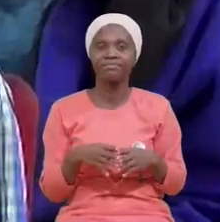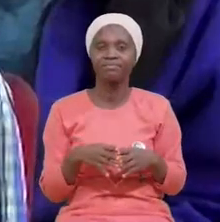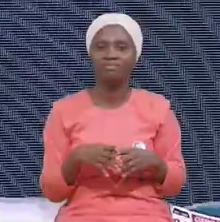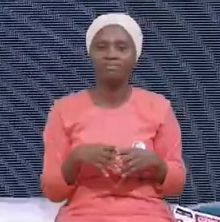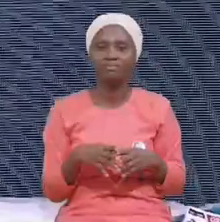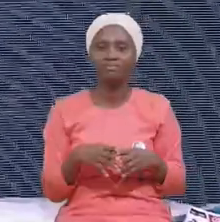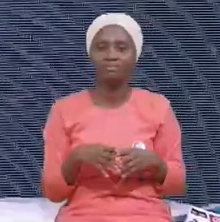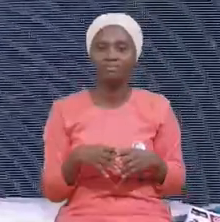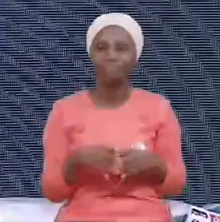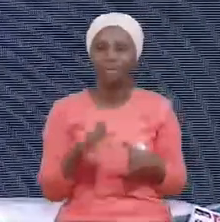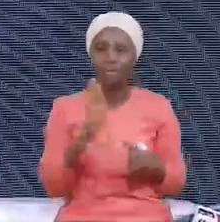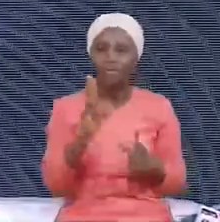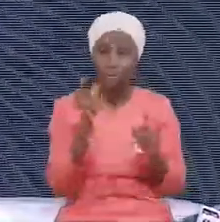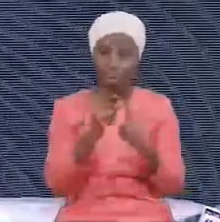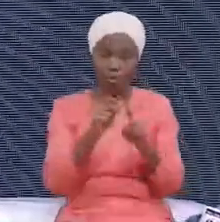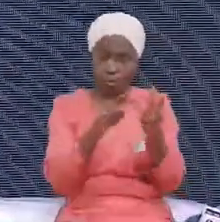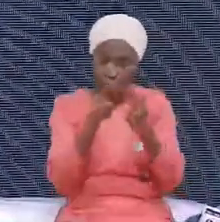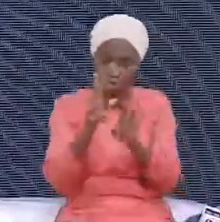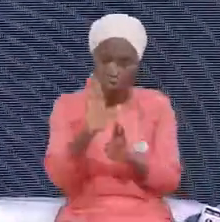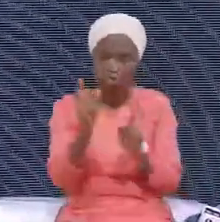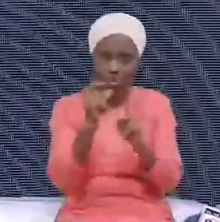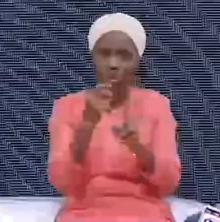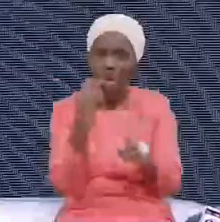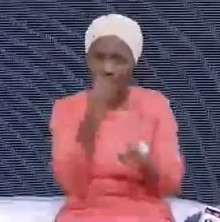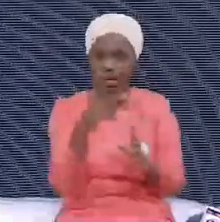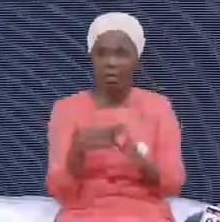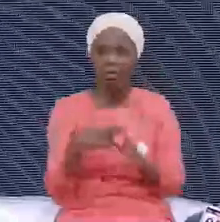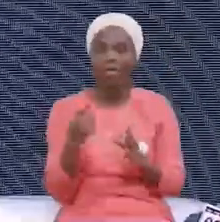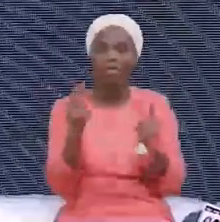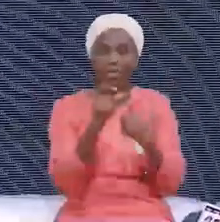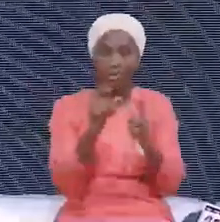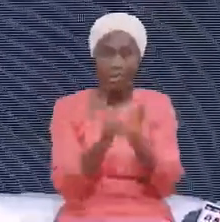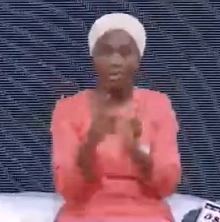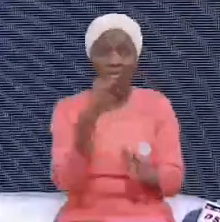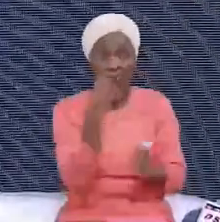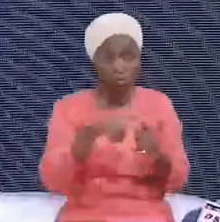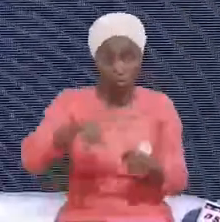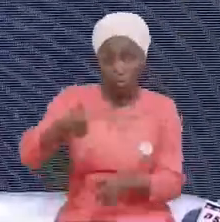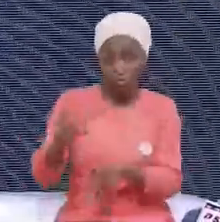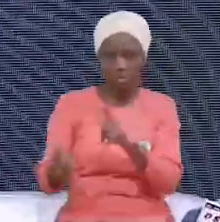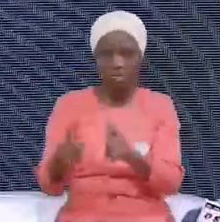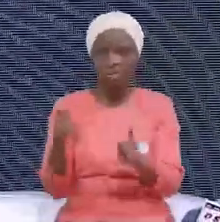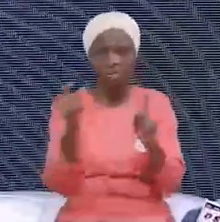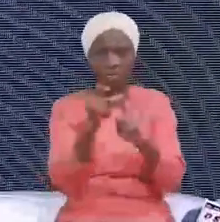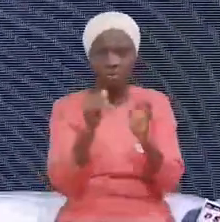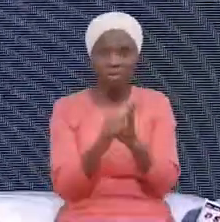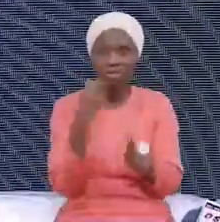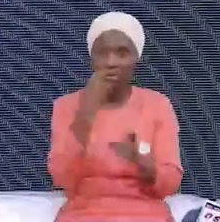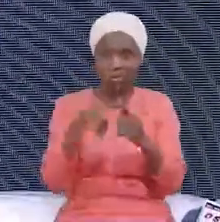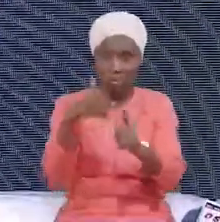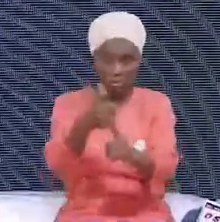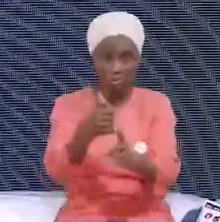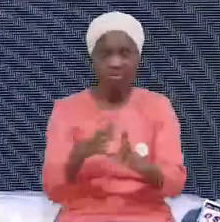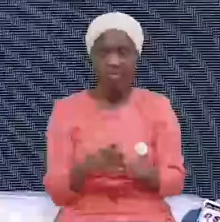Veille sur tes paroles. Les paroles que tu prononces aux autres. Les paroles que tu te répètes à